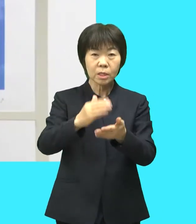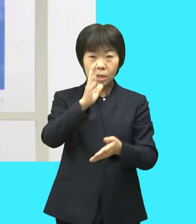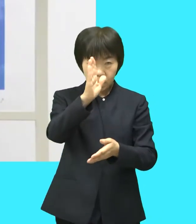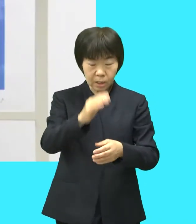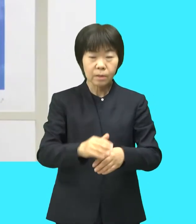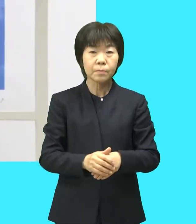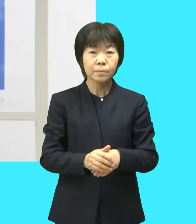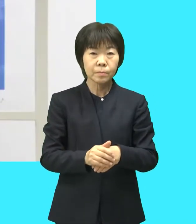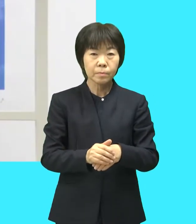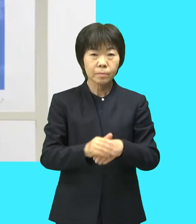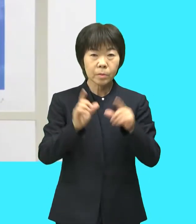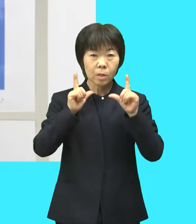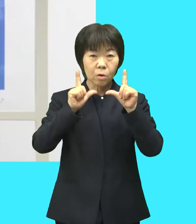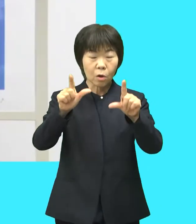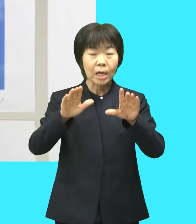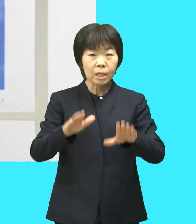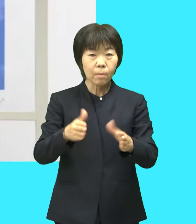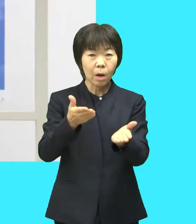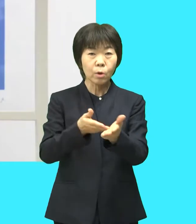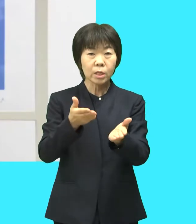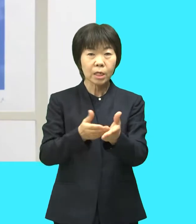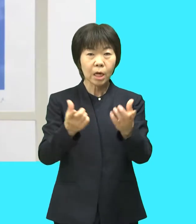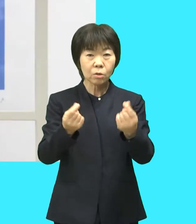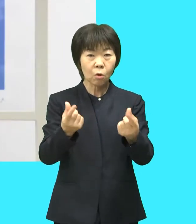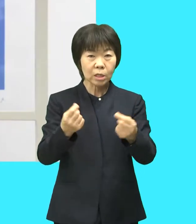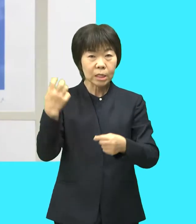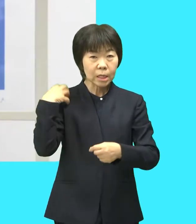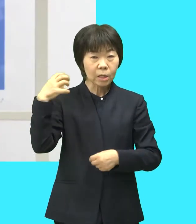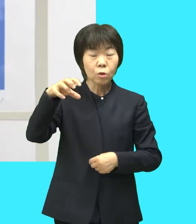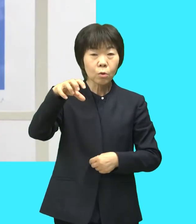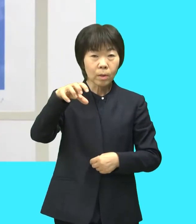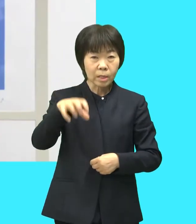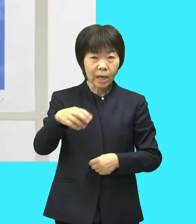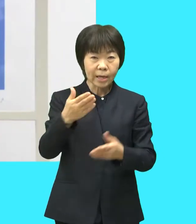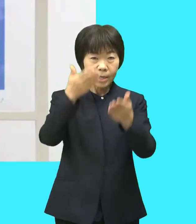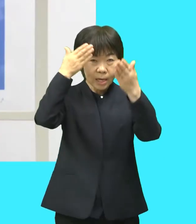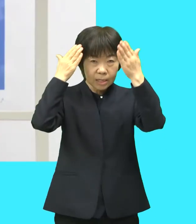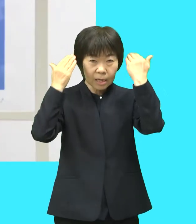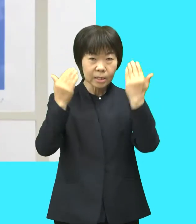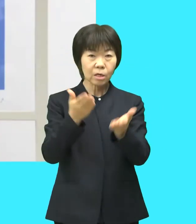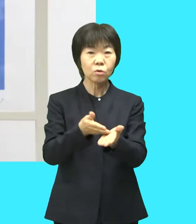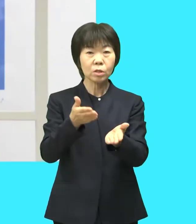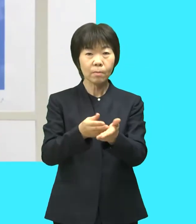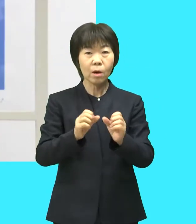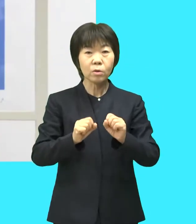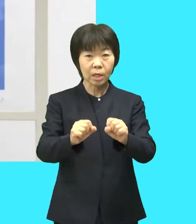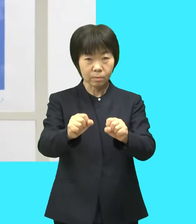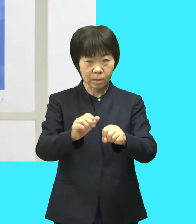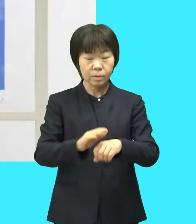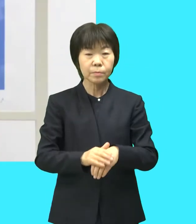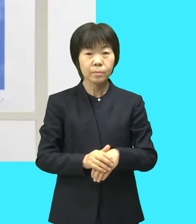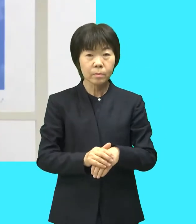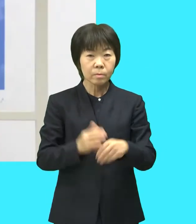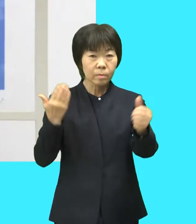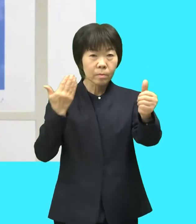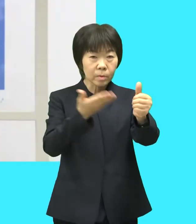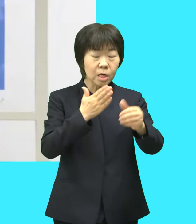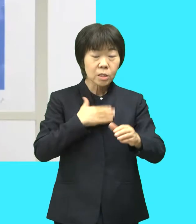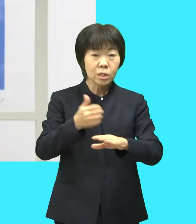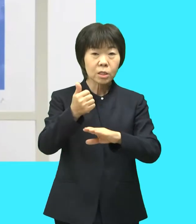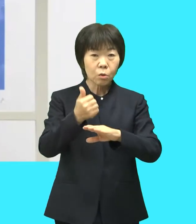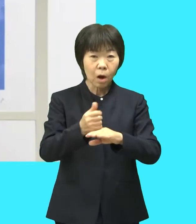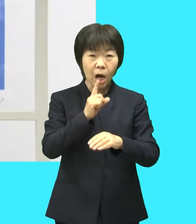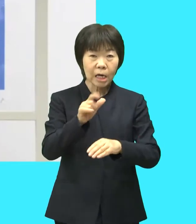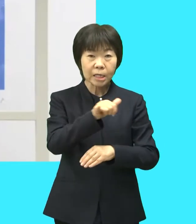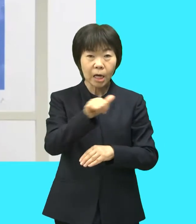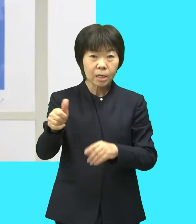ださいというふうに。 今申し上げた通り、また担当部局の方で丁寧にご説明をさせていただきます。 分かりました。で、知事は語